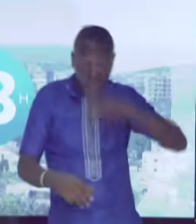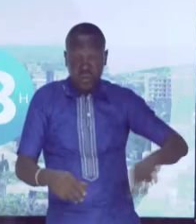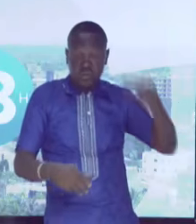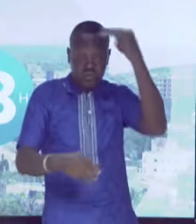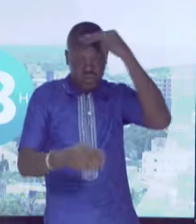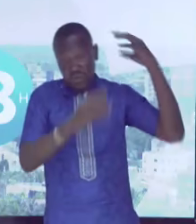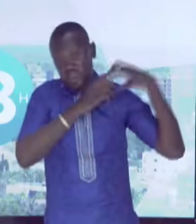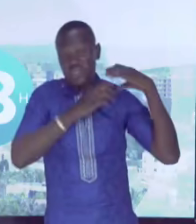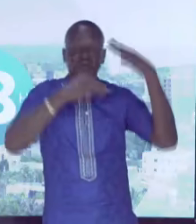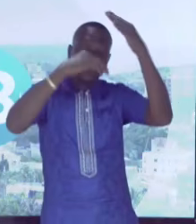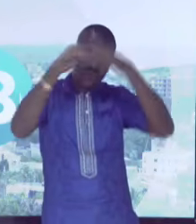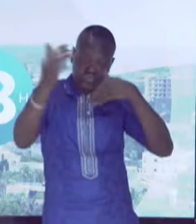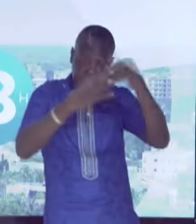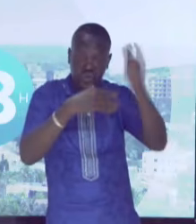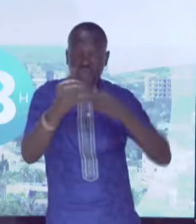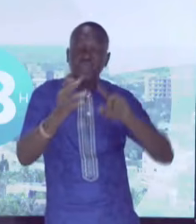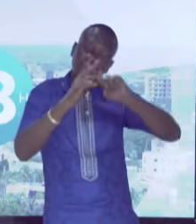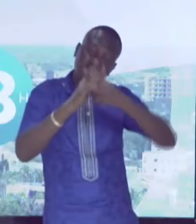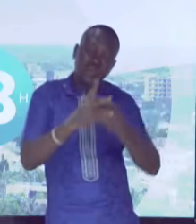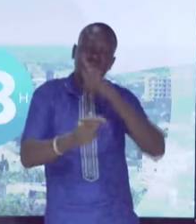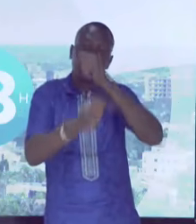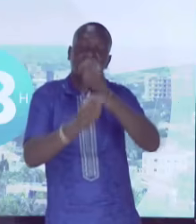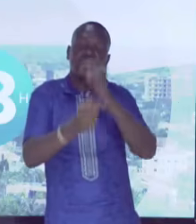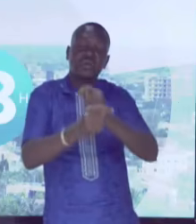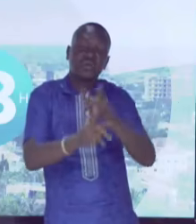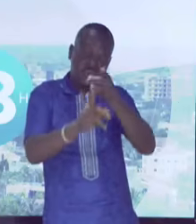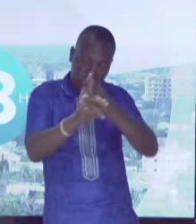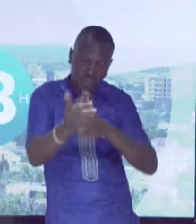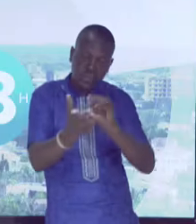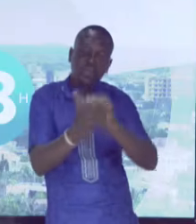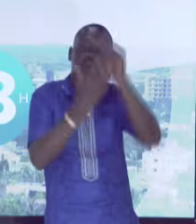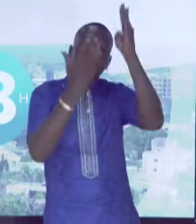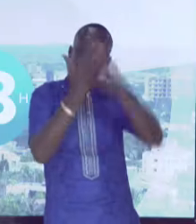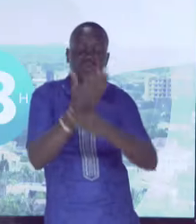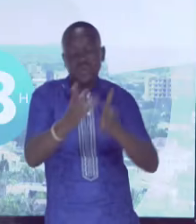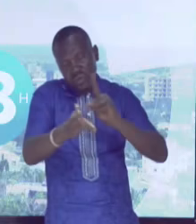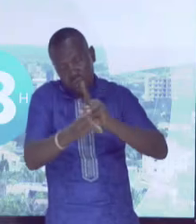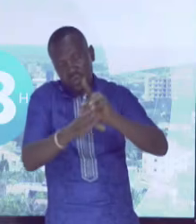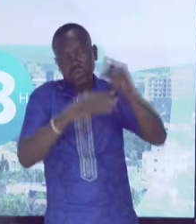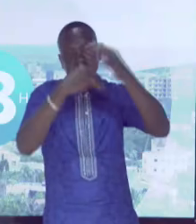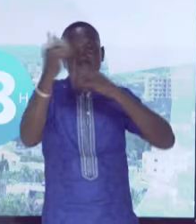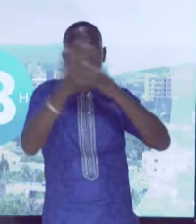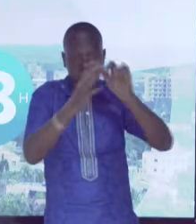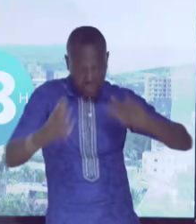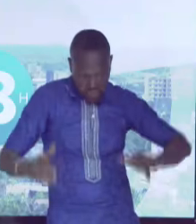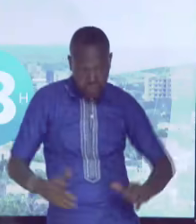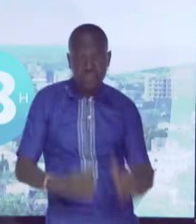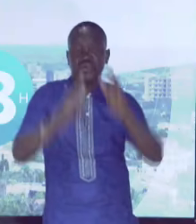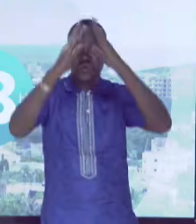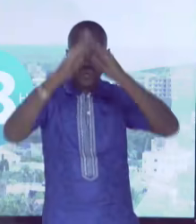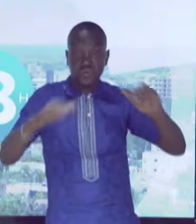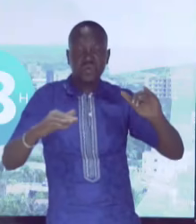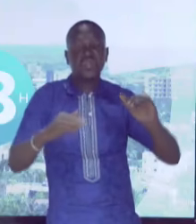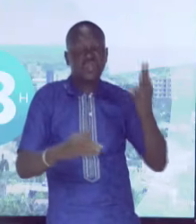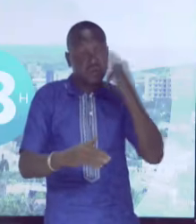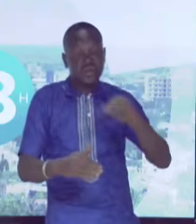infrastructures indique une reprise des travaux dès le mois d'octobre. Dans le domaine des infrastructures aéroportuaires, depuis l'avènement du MPSR